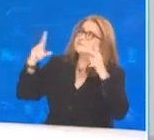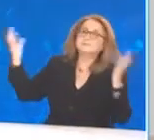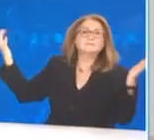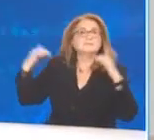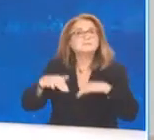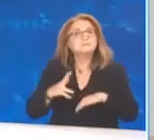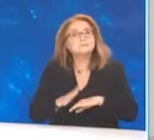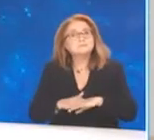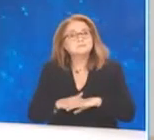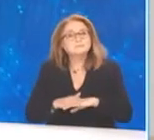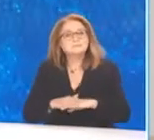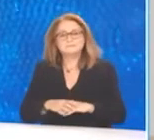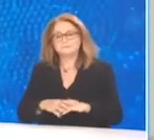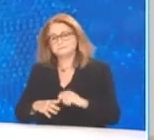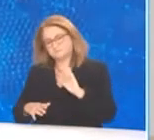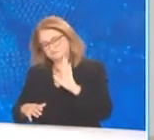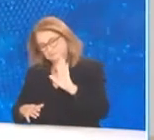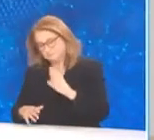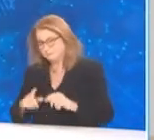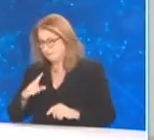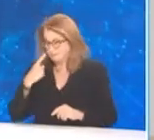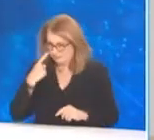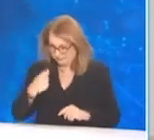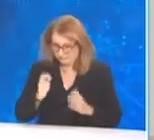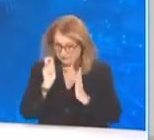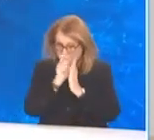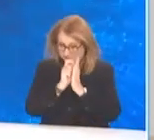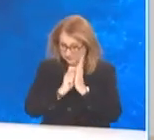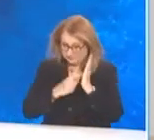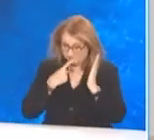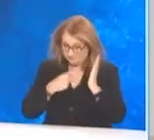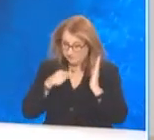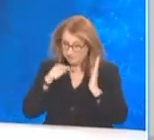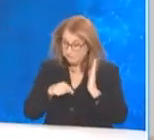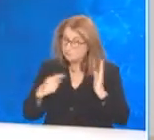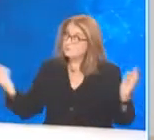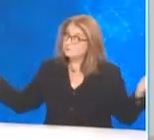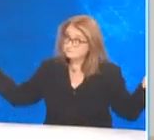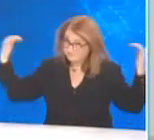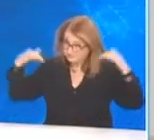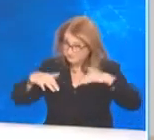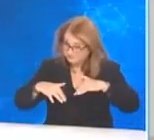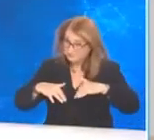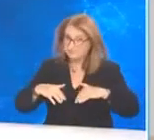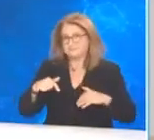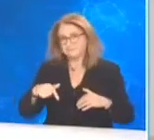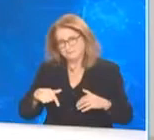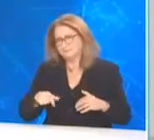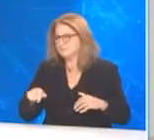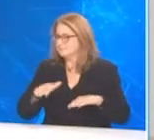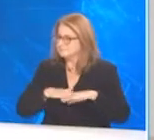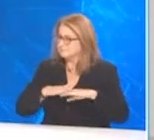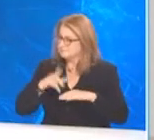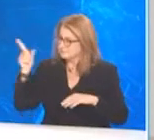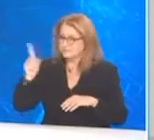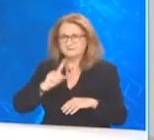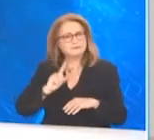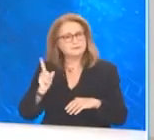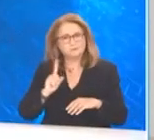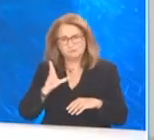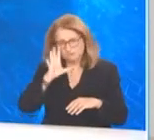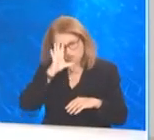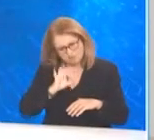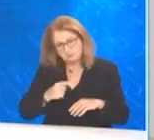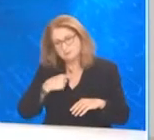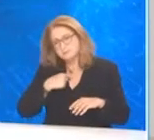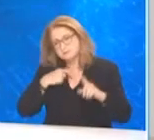ότι το πρόβλημα δεν αφορά στα εισερχόμενα κρούσματα. Προφανώς από τη στιγμή που πήραμε μια απόφαση να ανοίξουμε τα σύνορά μας και να ανοίξουμε